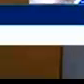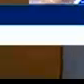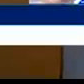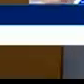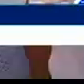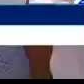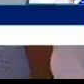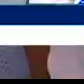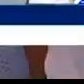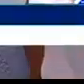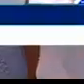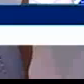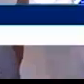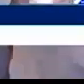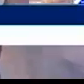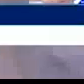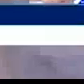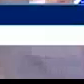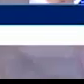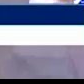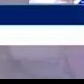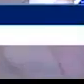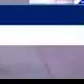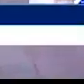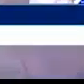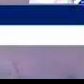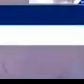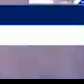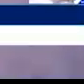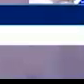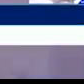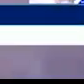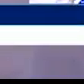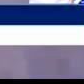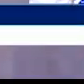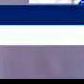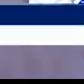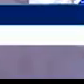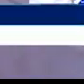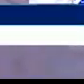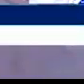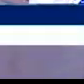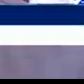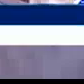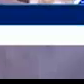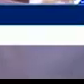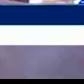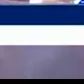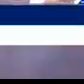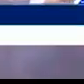mai multă fericire. Eu am rolul de soră mai mare și ajut celelalte la teme, la